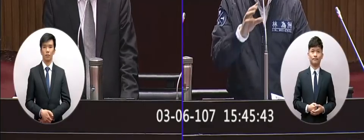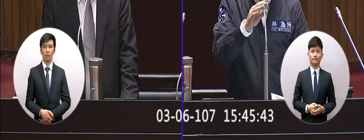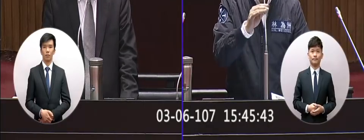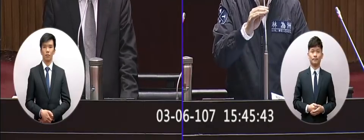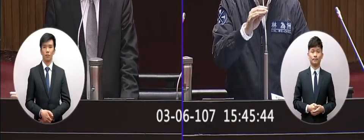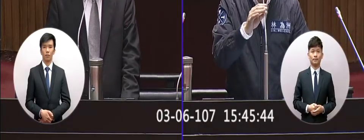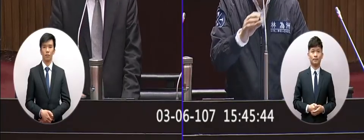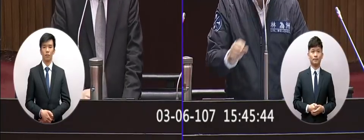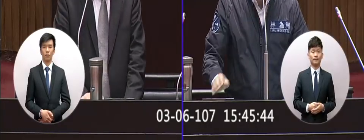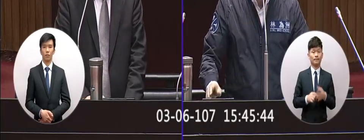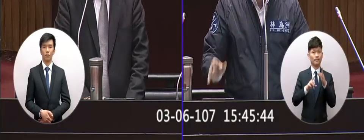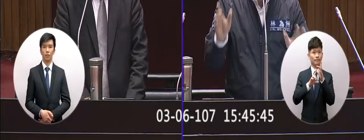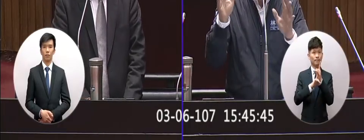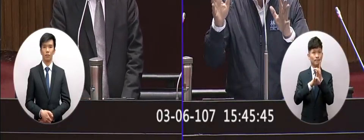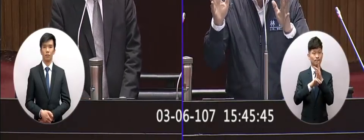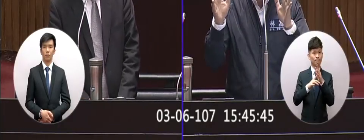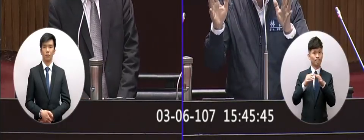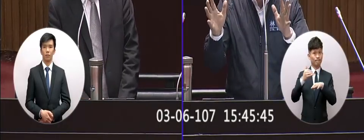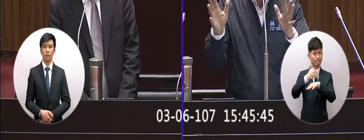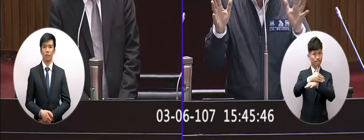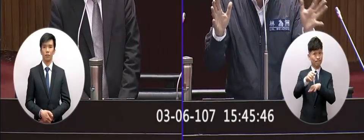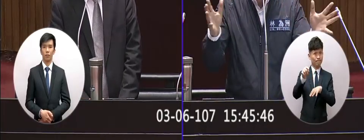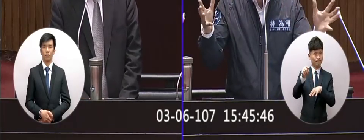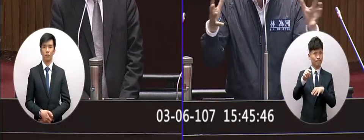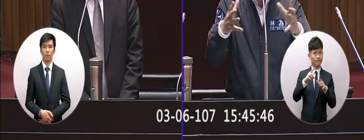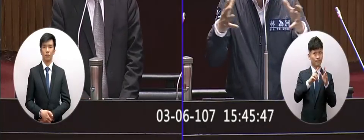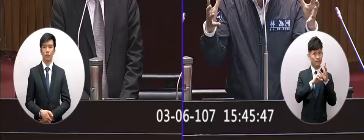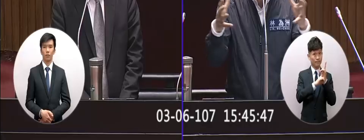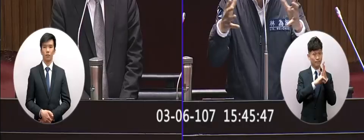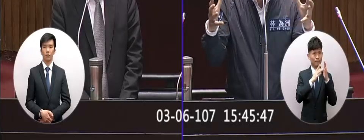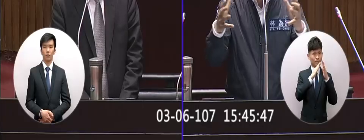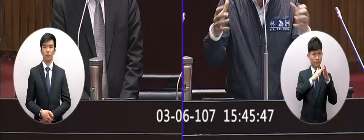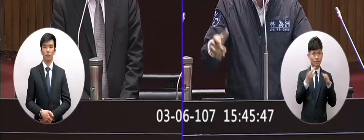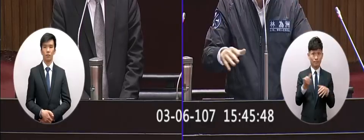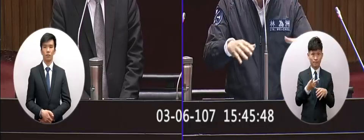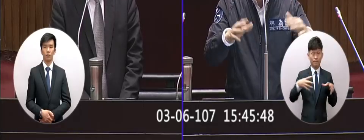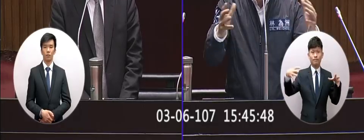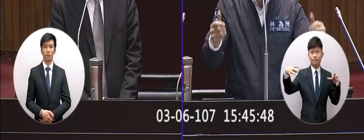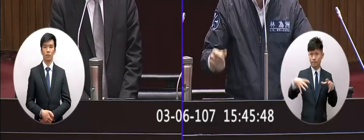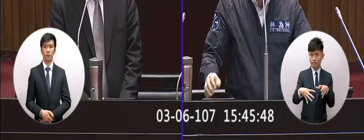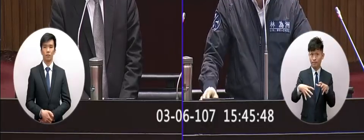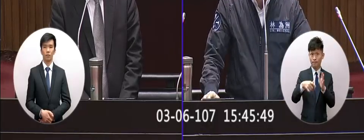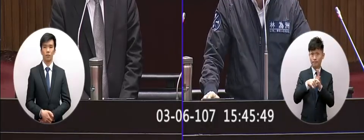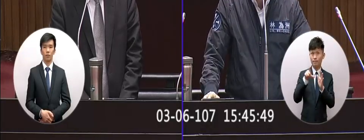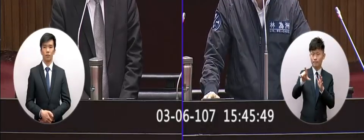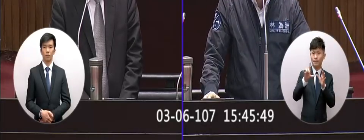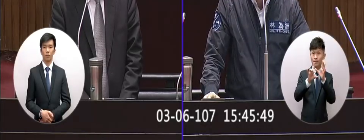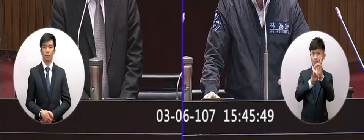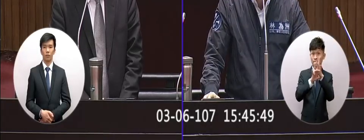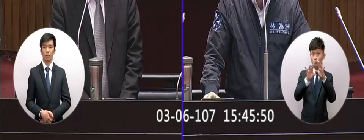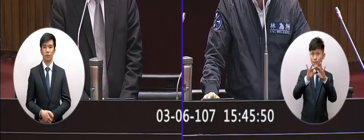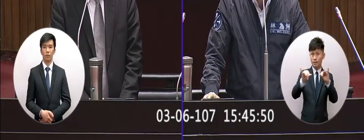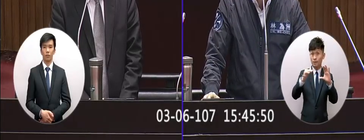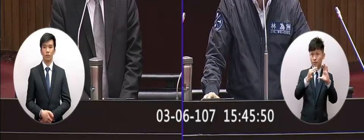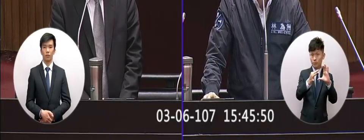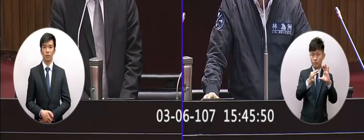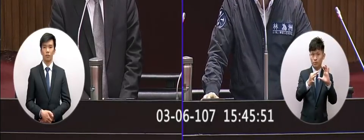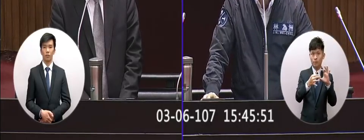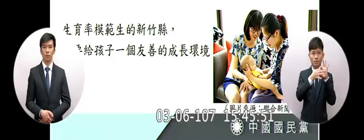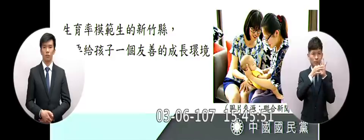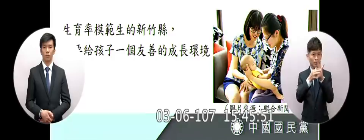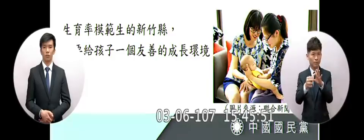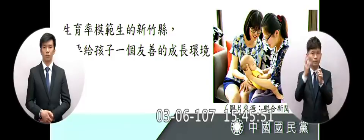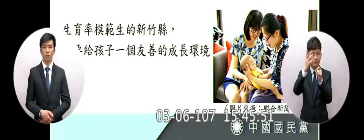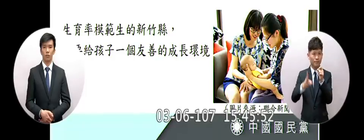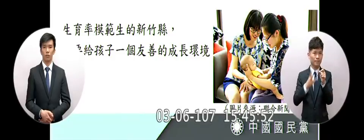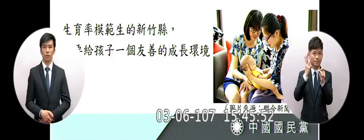所以。新竹地区如果含新竹县跟新竹市把它合起来叫做新竹地区，已经连续三年蝉